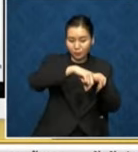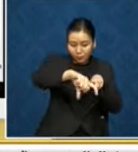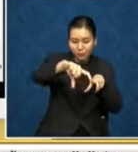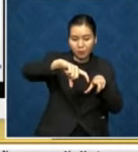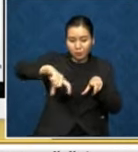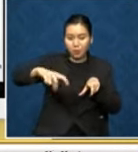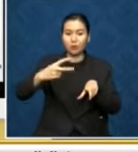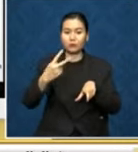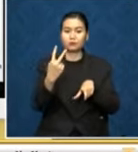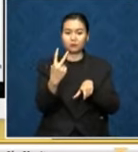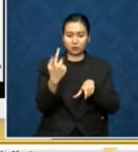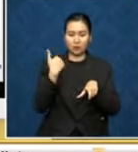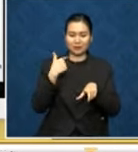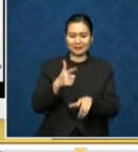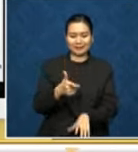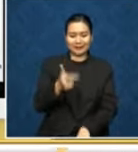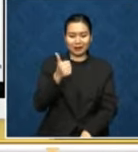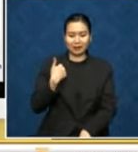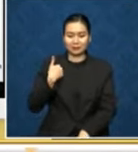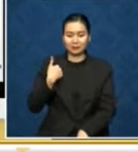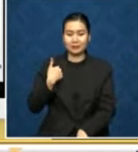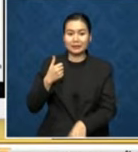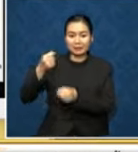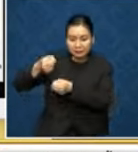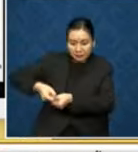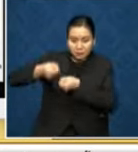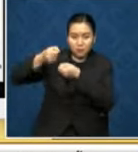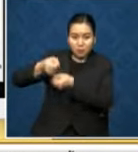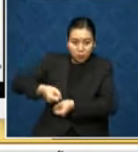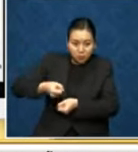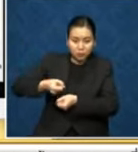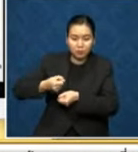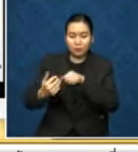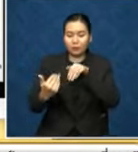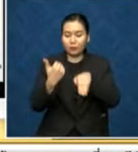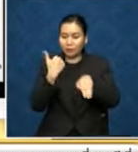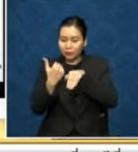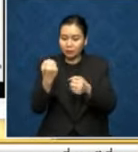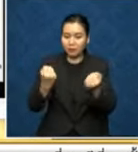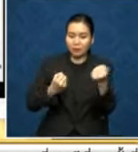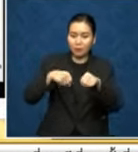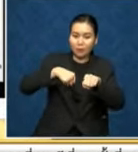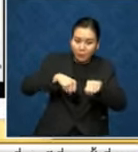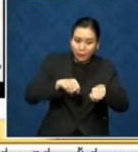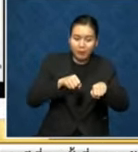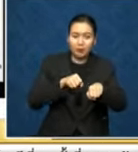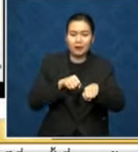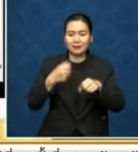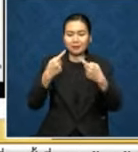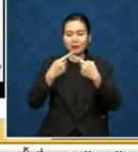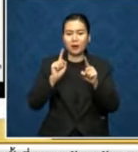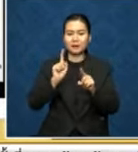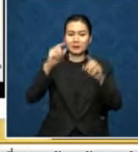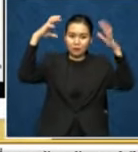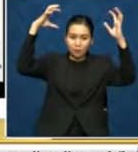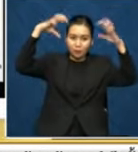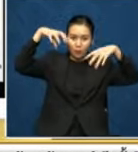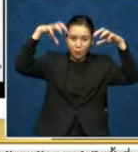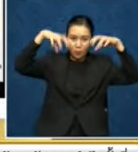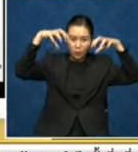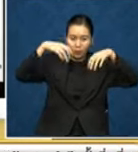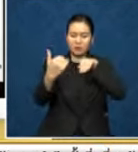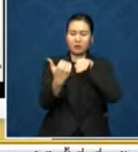ถนนเส้นหลักที่เกษตรกรใช้ในการเข้าไปทำไร่ทำสวนนะครับแล้วก็ใช้สัญจรนะครับผมแต่ช่วงหน้าฝนนะครับเส้นทาง